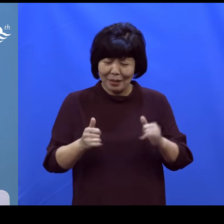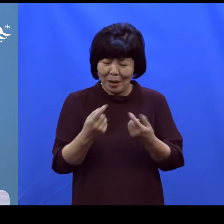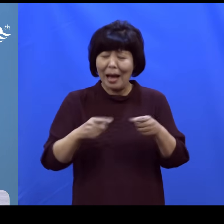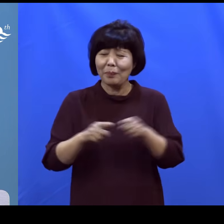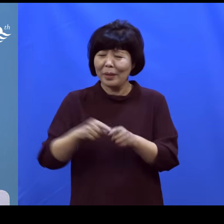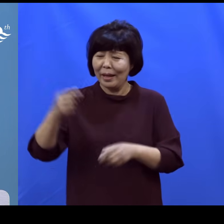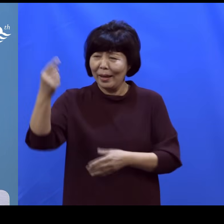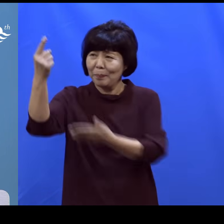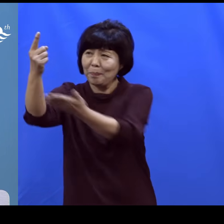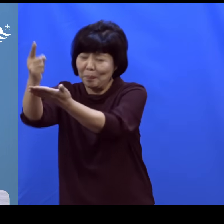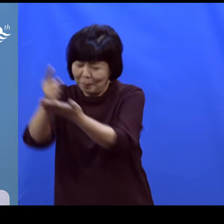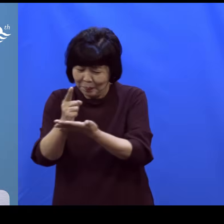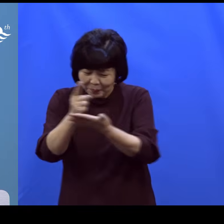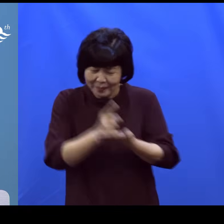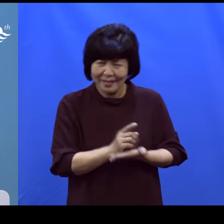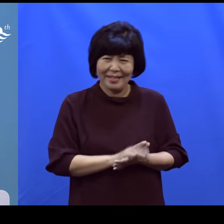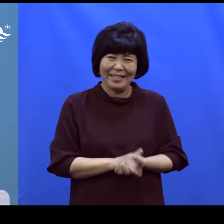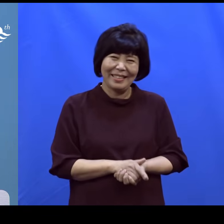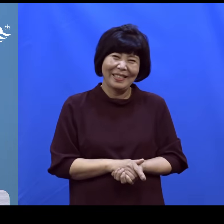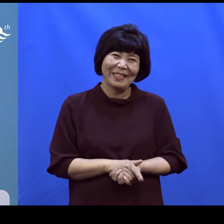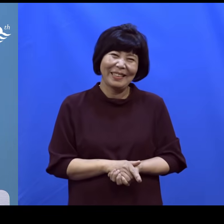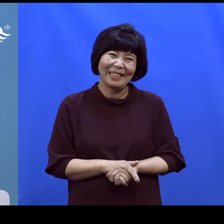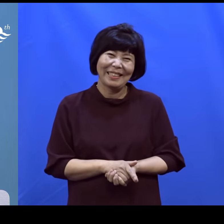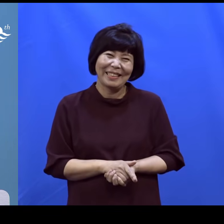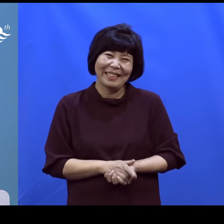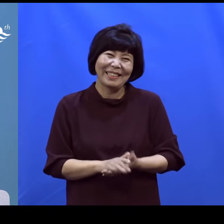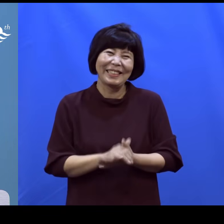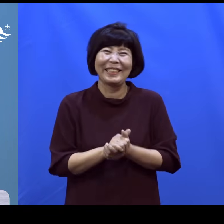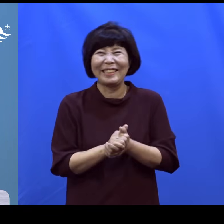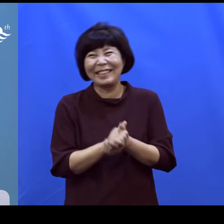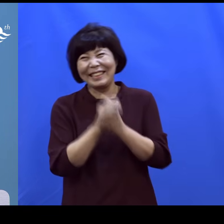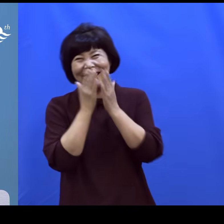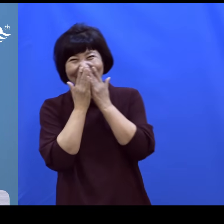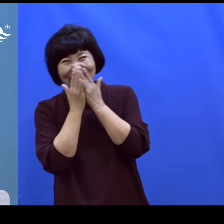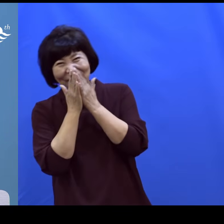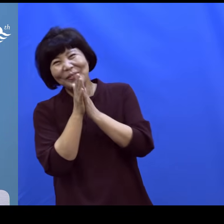너 혼자만 기뻐하냐? 질이 안 좋다.